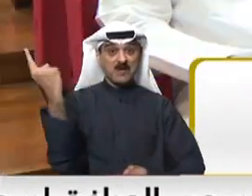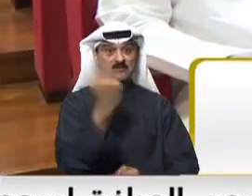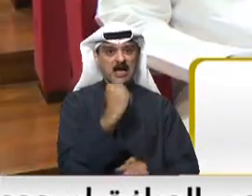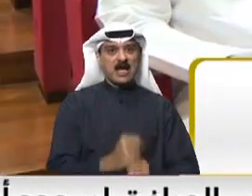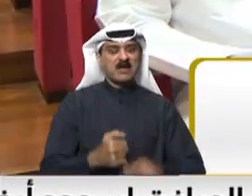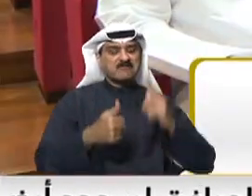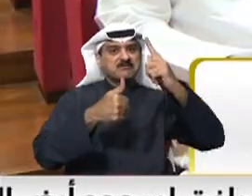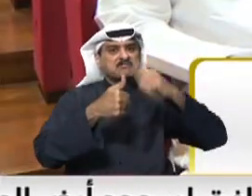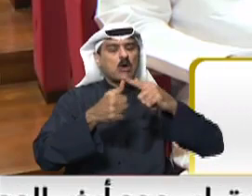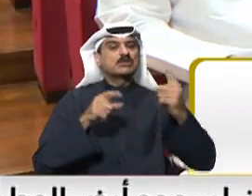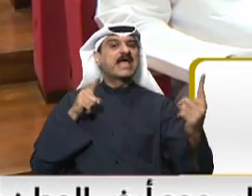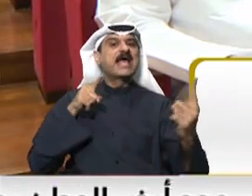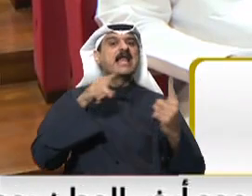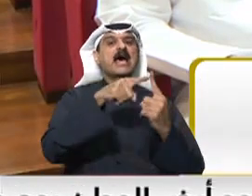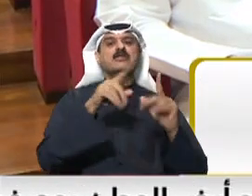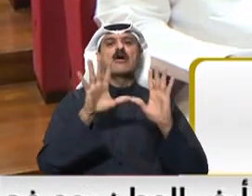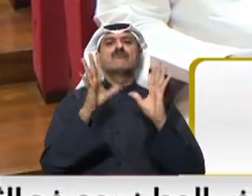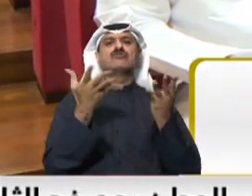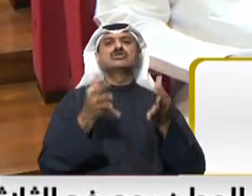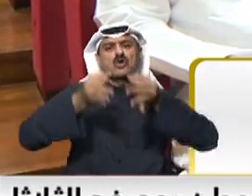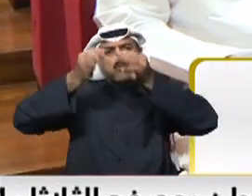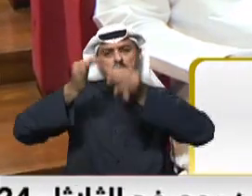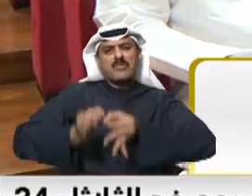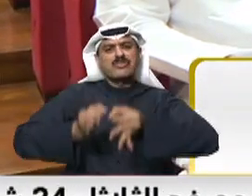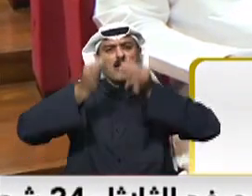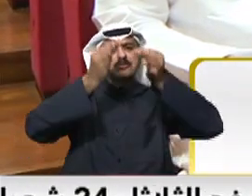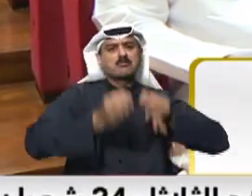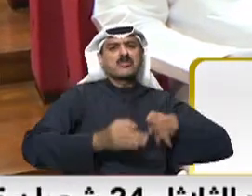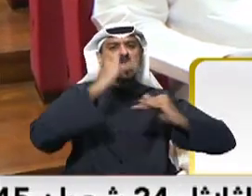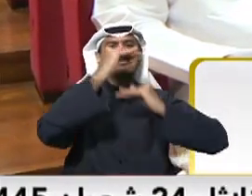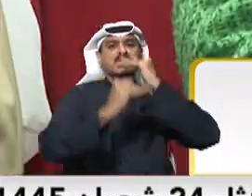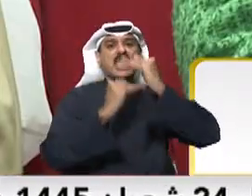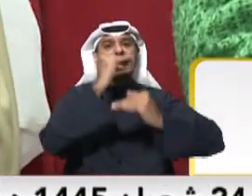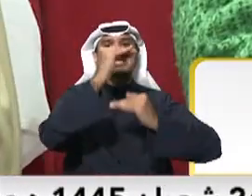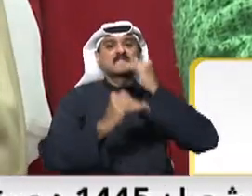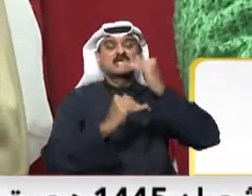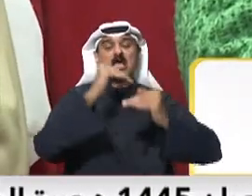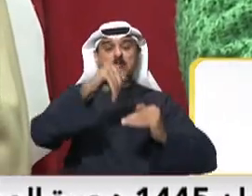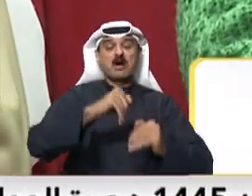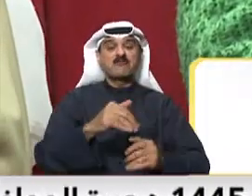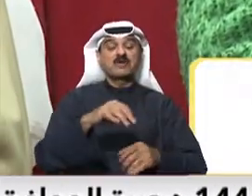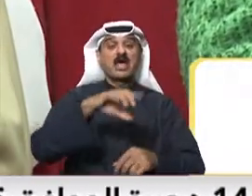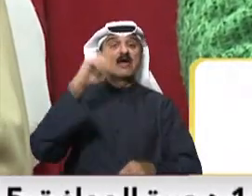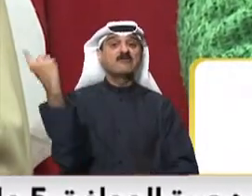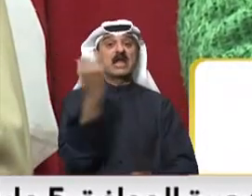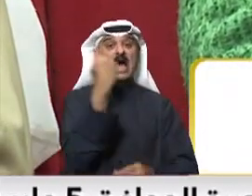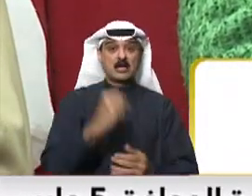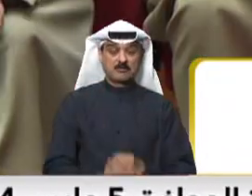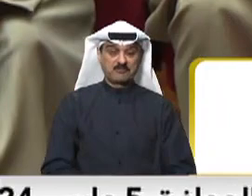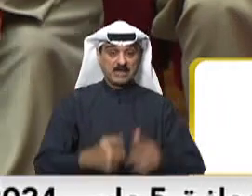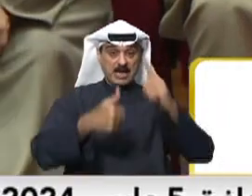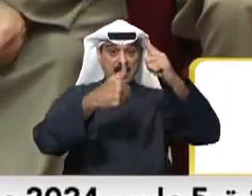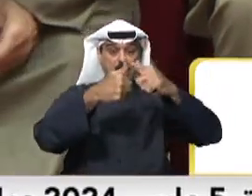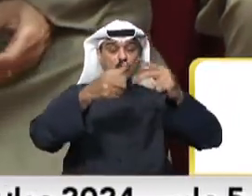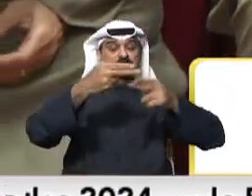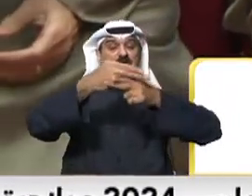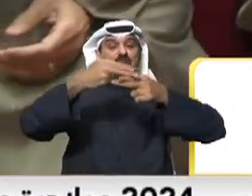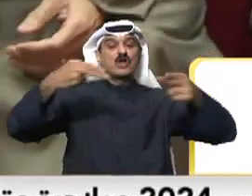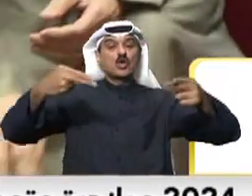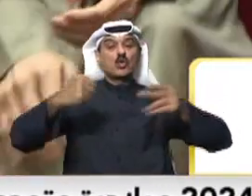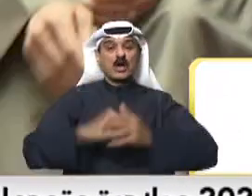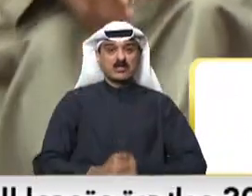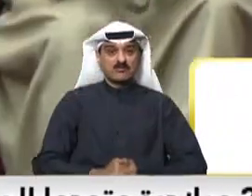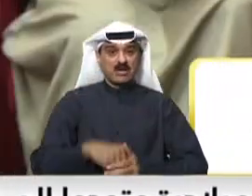النقاط على الحروف فيما يتعلق في تطوير التنمية في بلدان العالم أجمع، لا سيما في دولة الكويت،